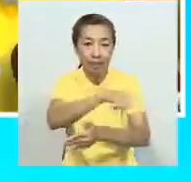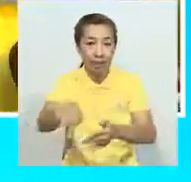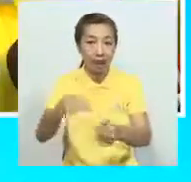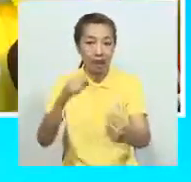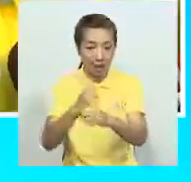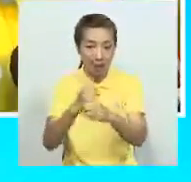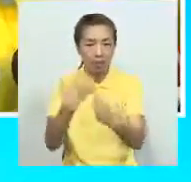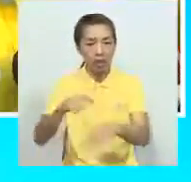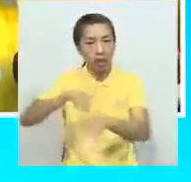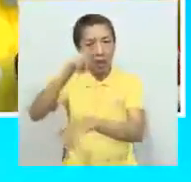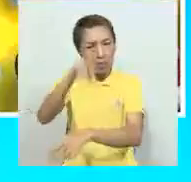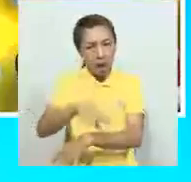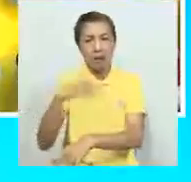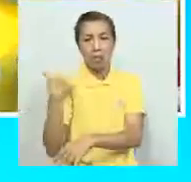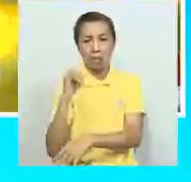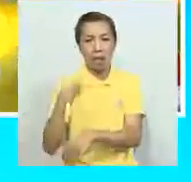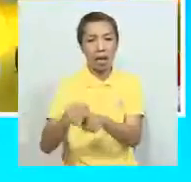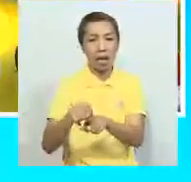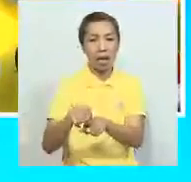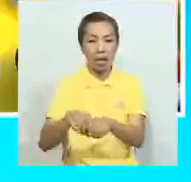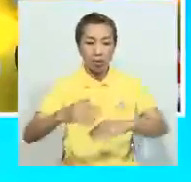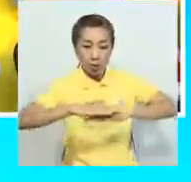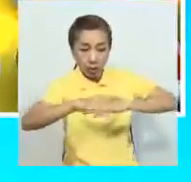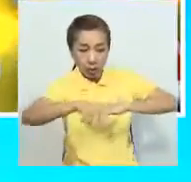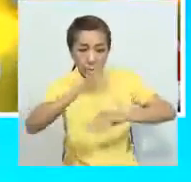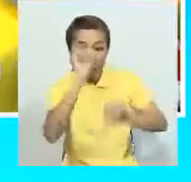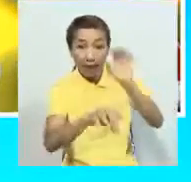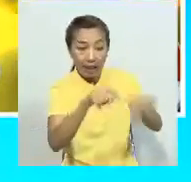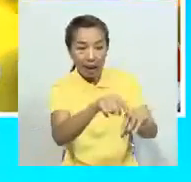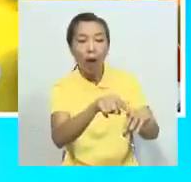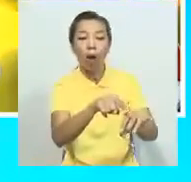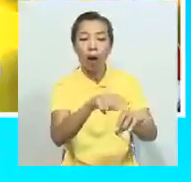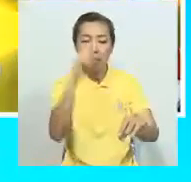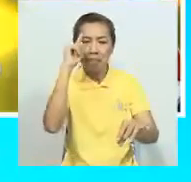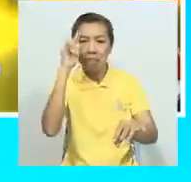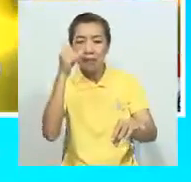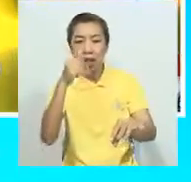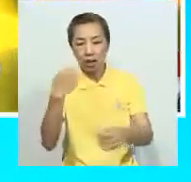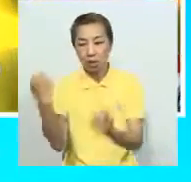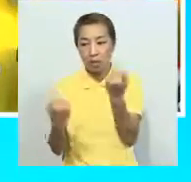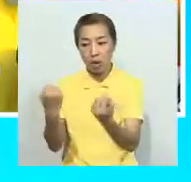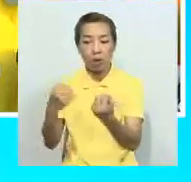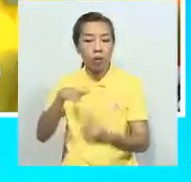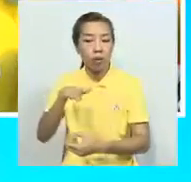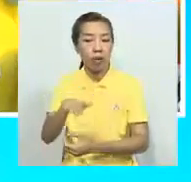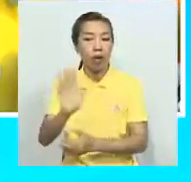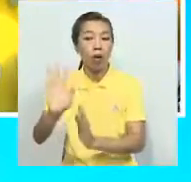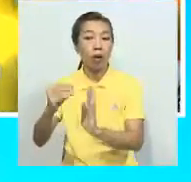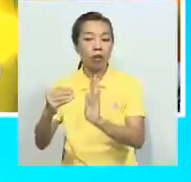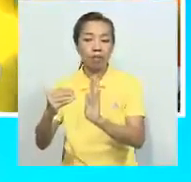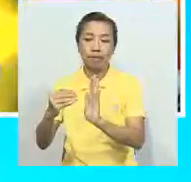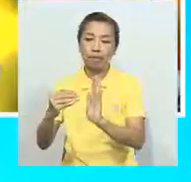สิ่งปฏิกูลหรือเศษขยะหล่นบนถนนบ้างเราก็ได้เตรียมไม่ว่าจะเป็นรถฉีดน้ำของส